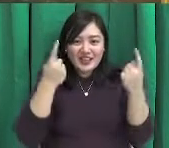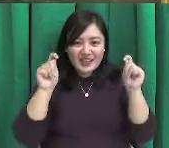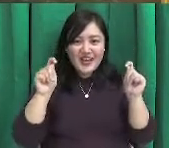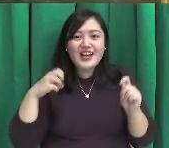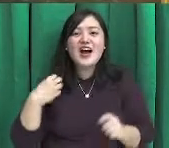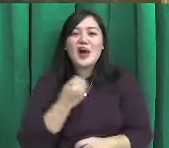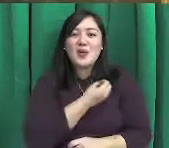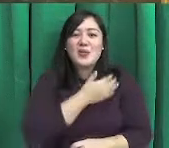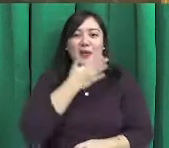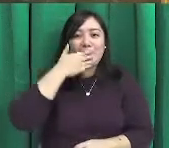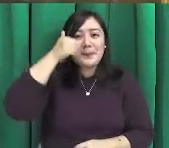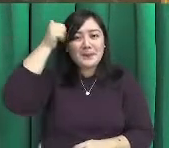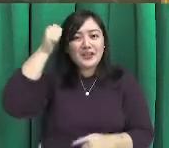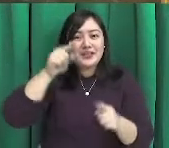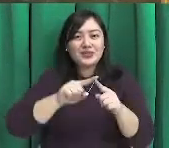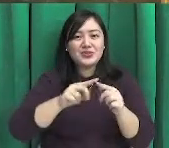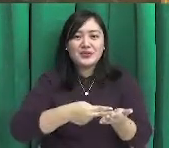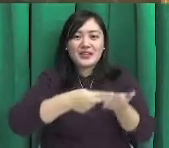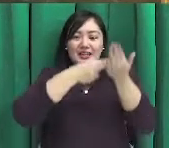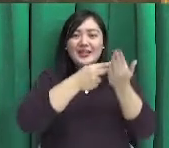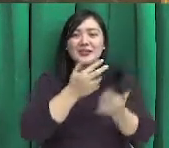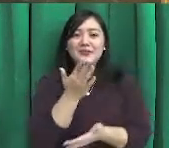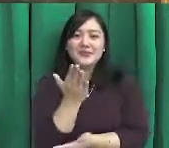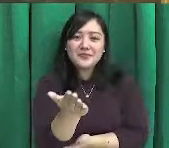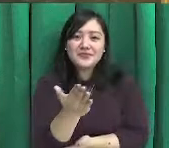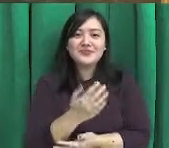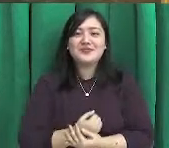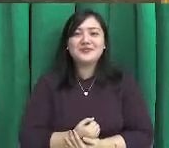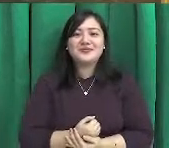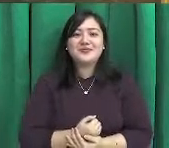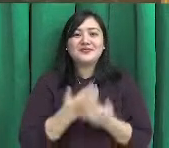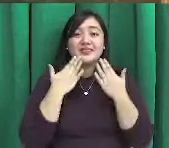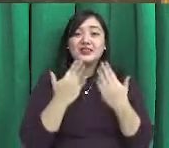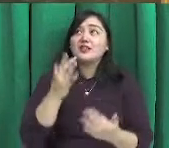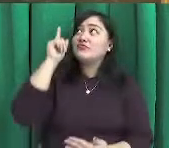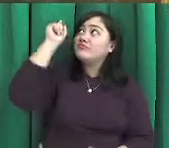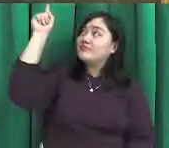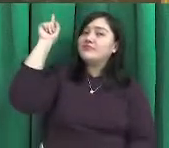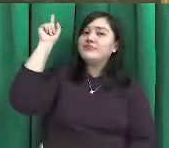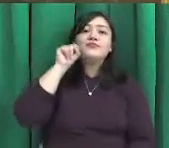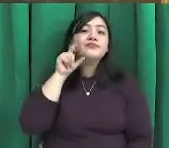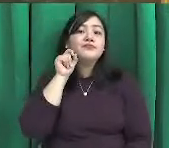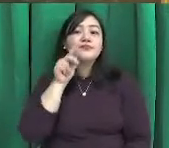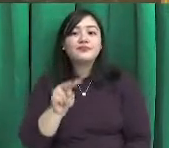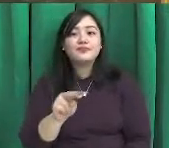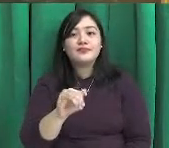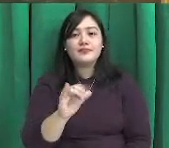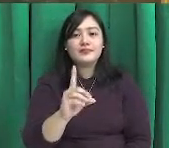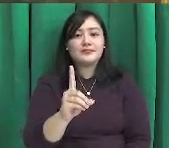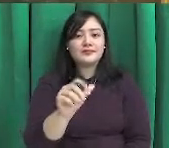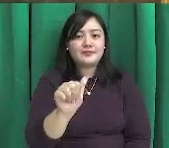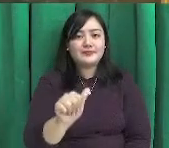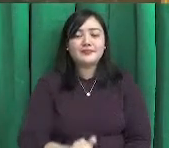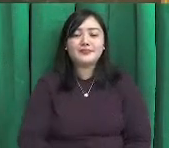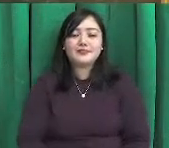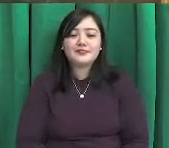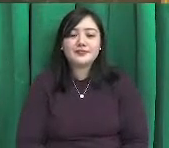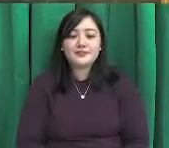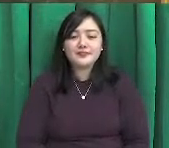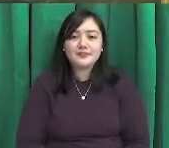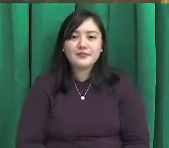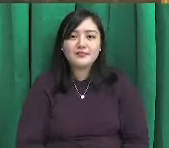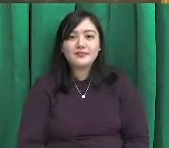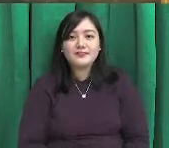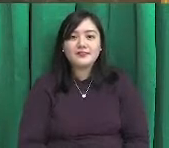Amen. Nida, maraming salamat. Thank you, ma'am. At alam niyo, mga kapatid, katulad sinabi ni Nida, hindi naman